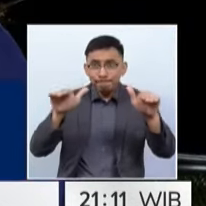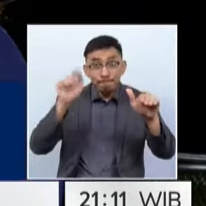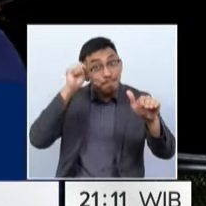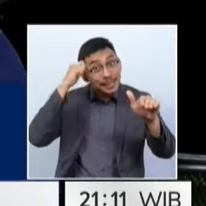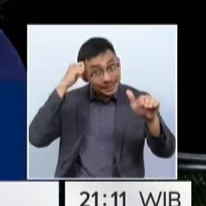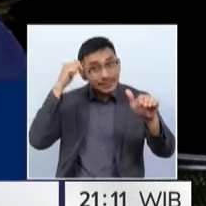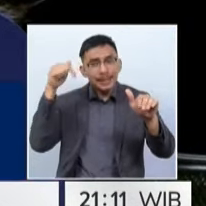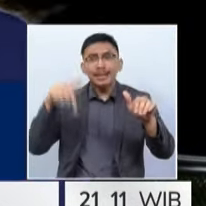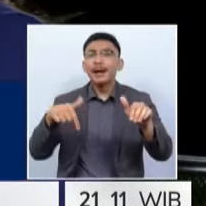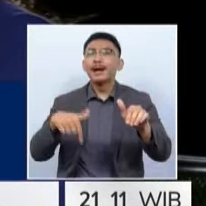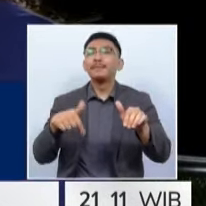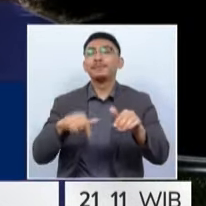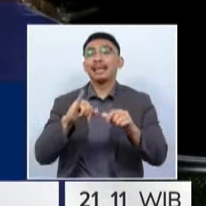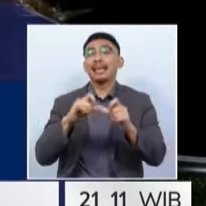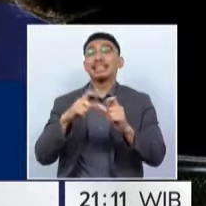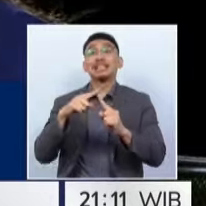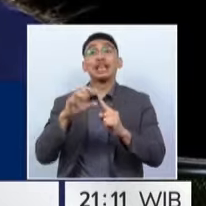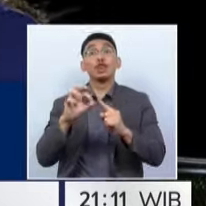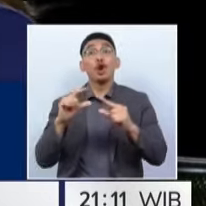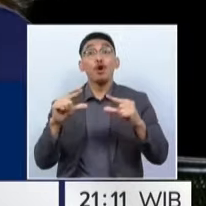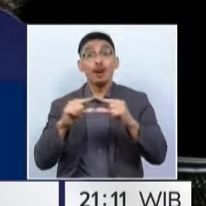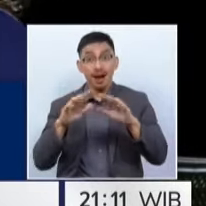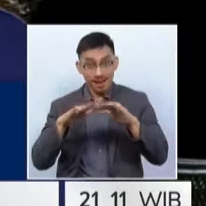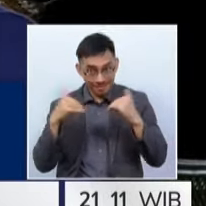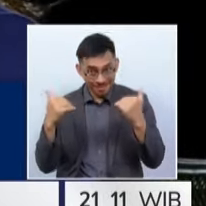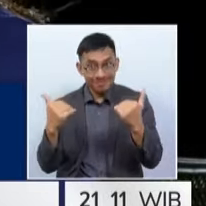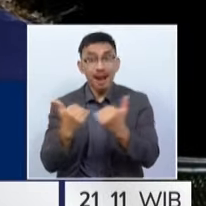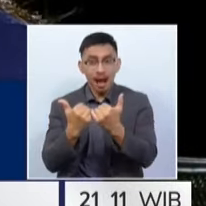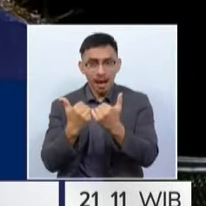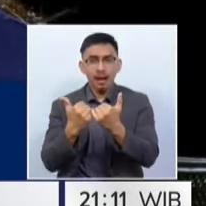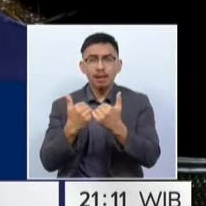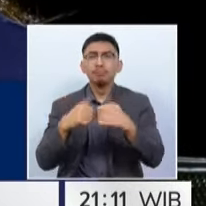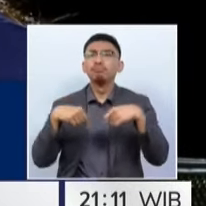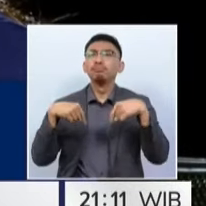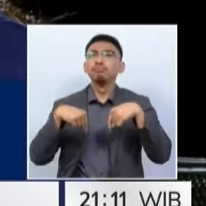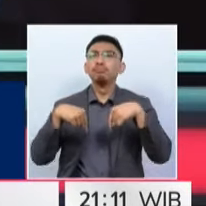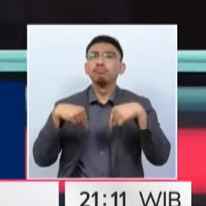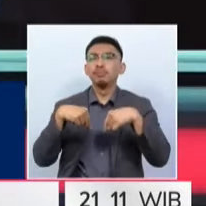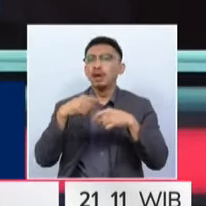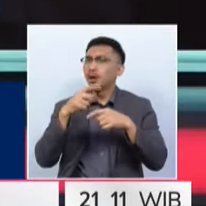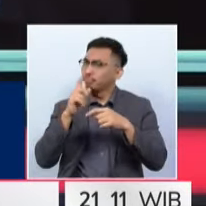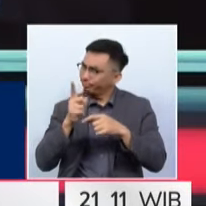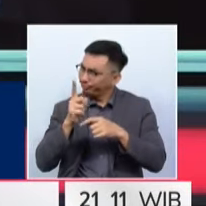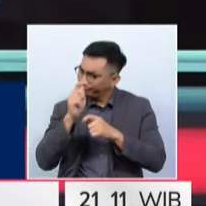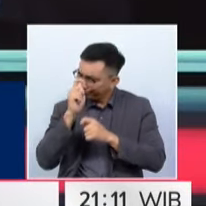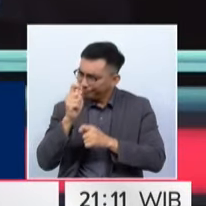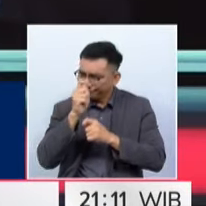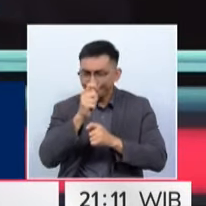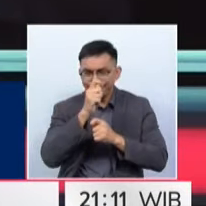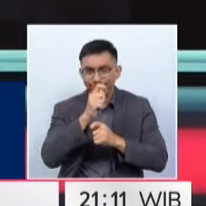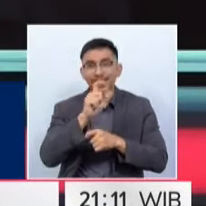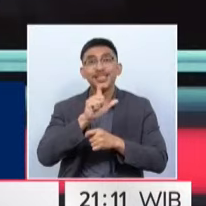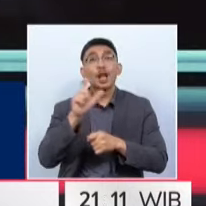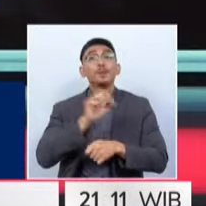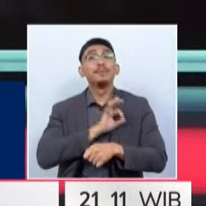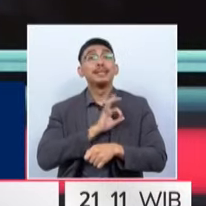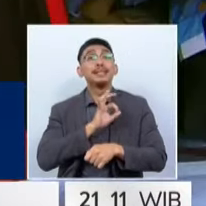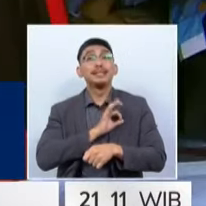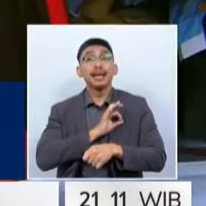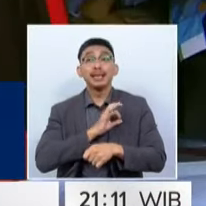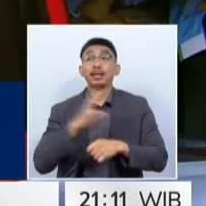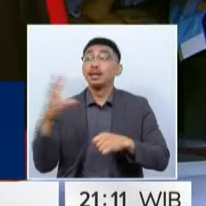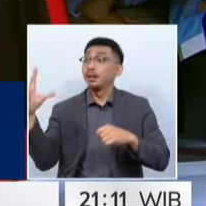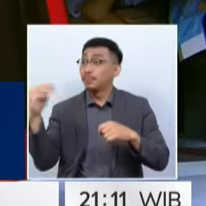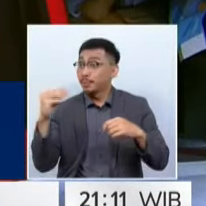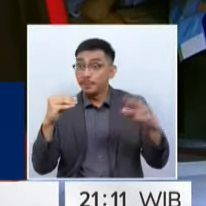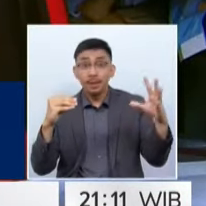dalam Istora Senayan untuk bisa menghormati ketika ee para calon presidennya sedang berbicara dan kita memberikan waktu yang